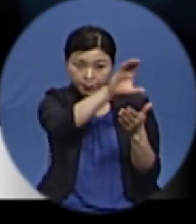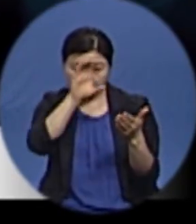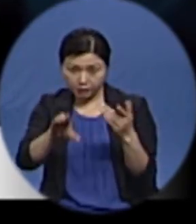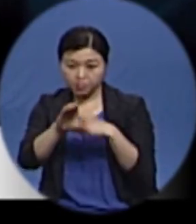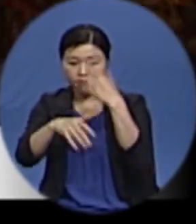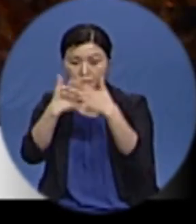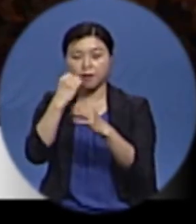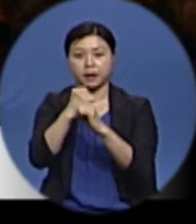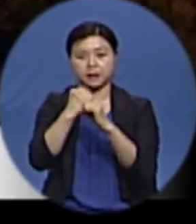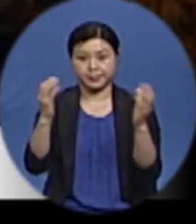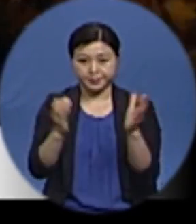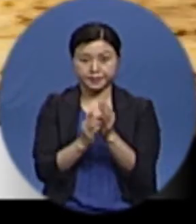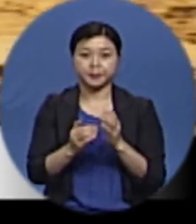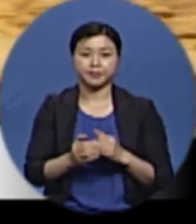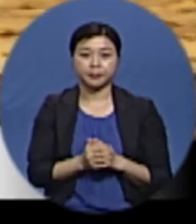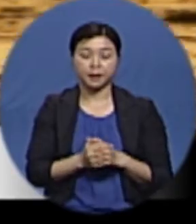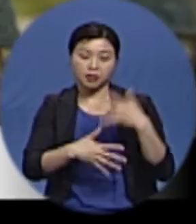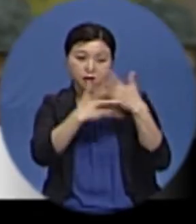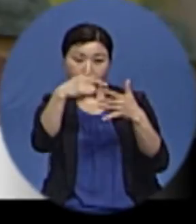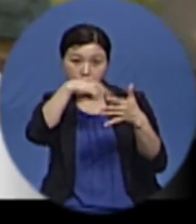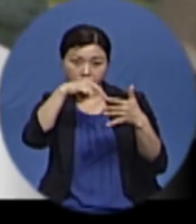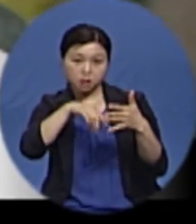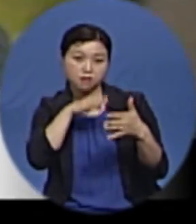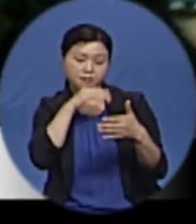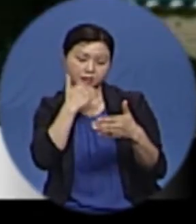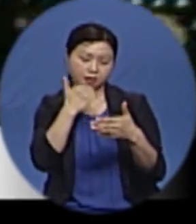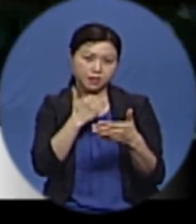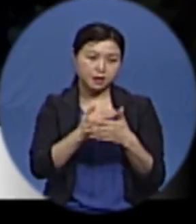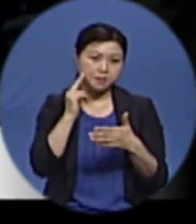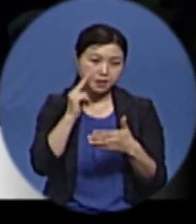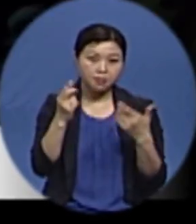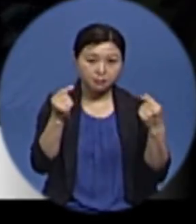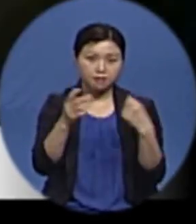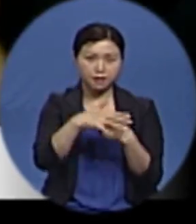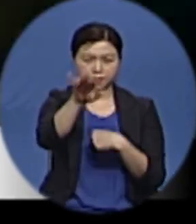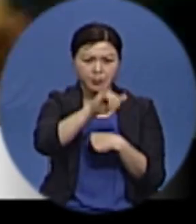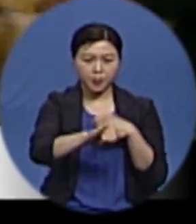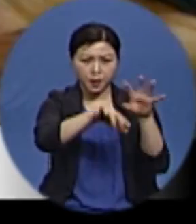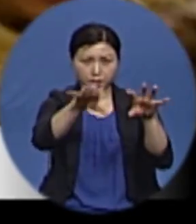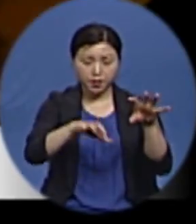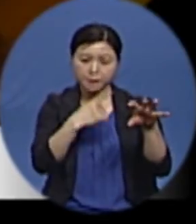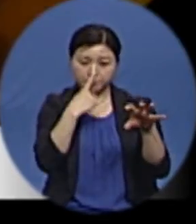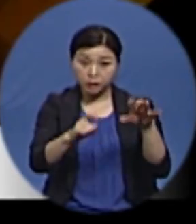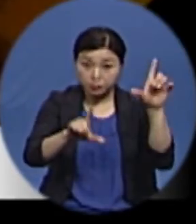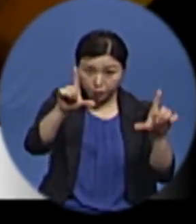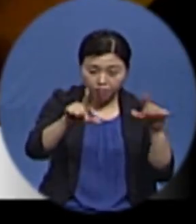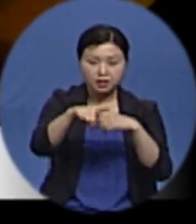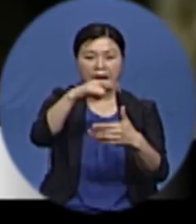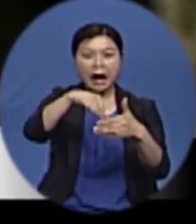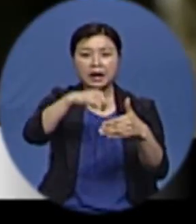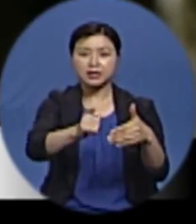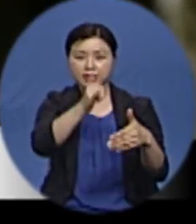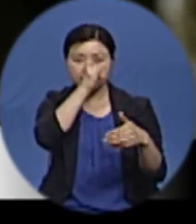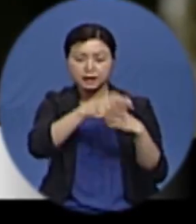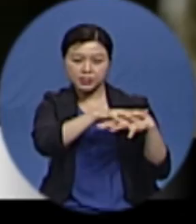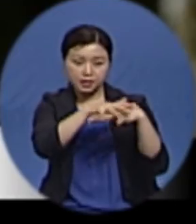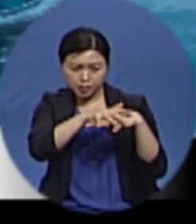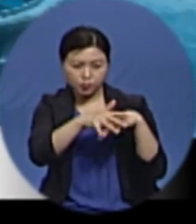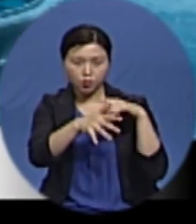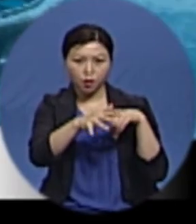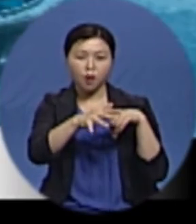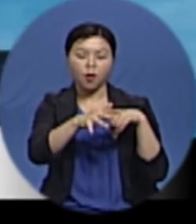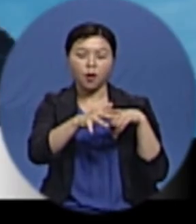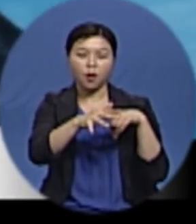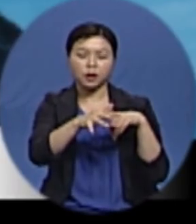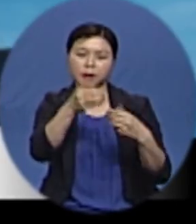재탄생시켰는데요. 영화 속 감탄을 자아내는 팔도의 절경과 그 안에서 살아 숨쉬는 지도꾼 김정호의